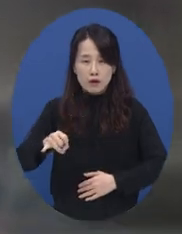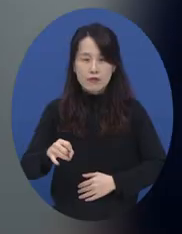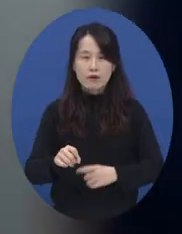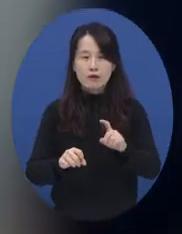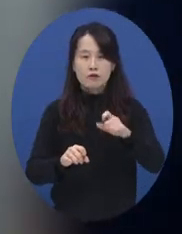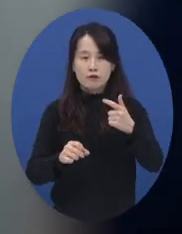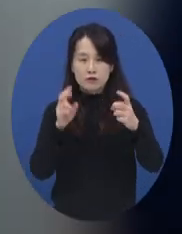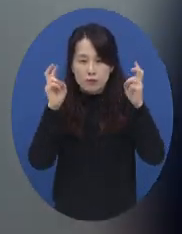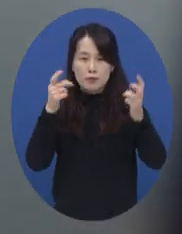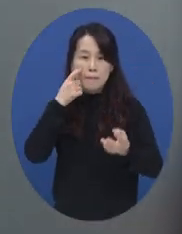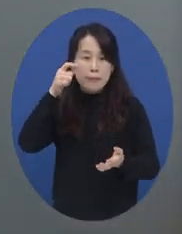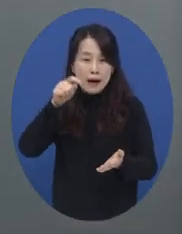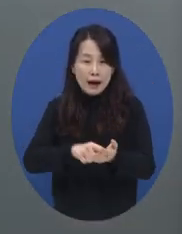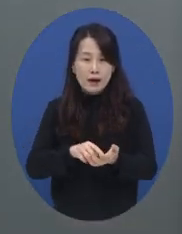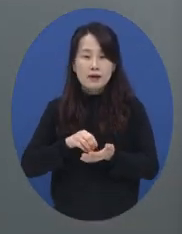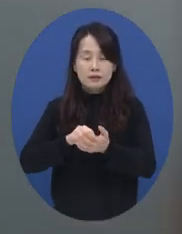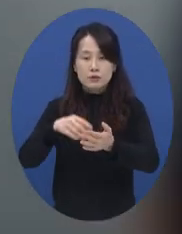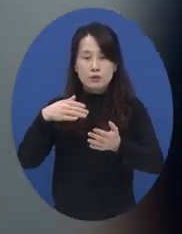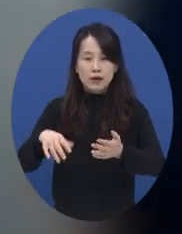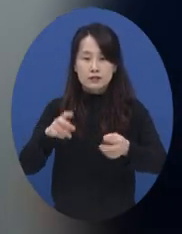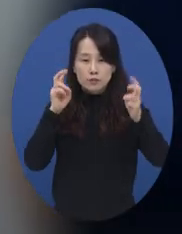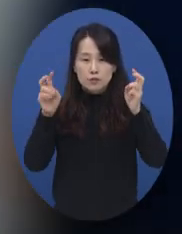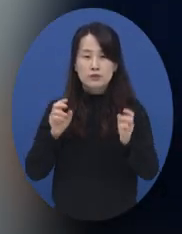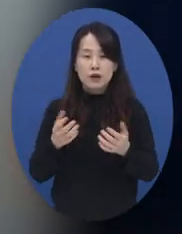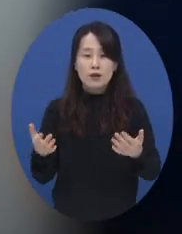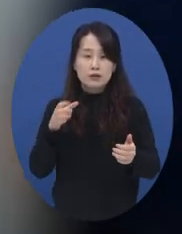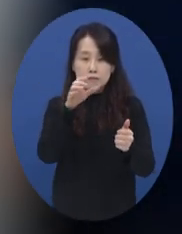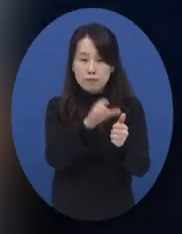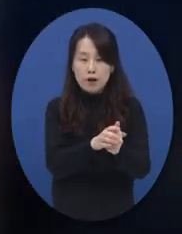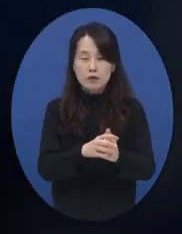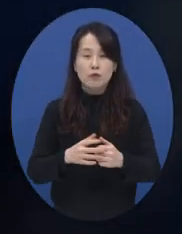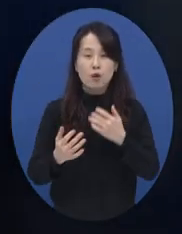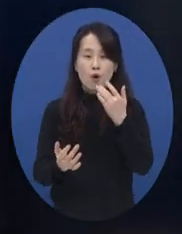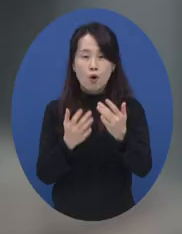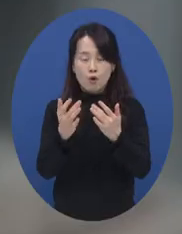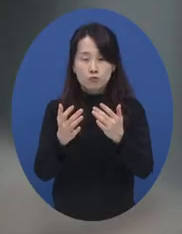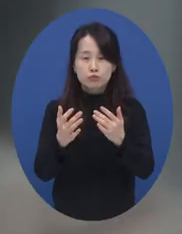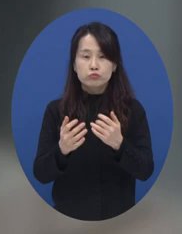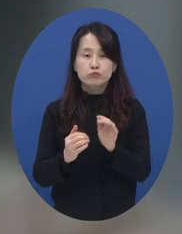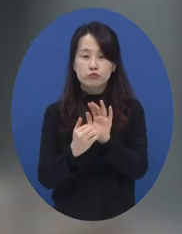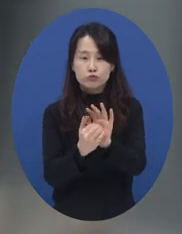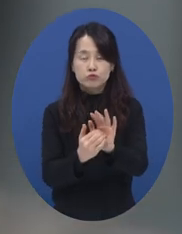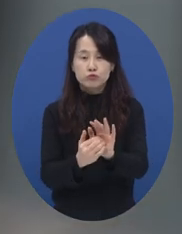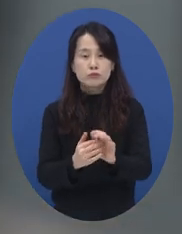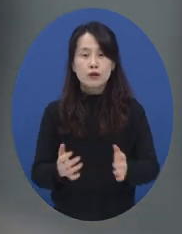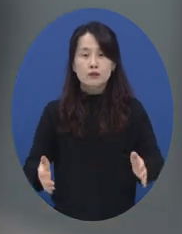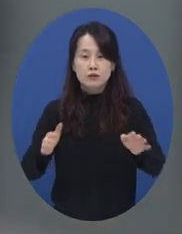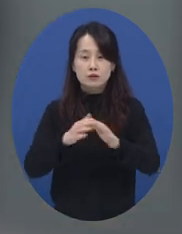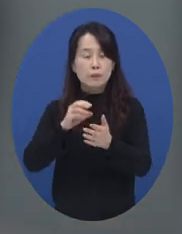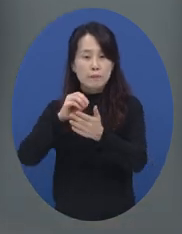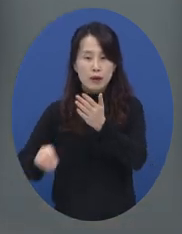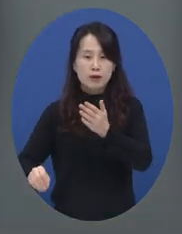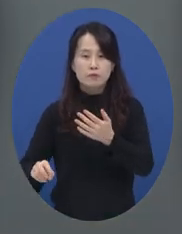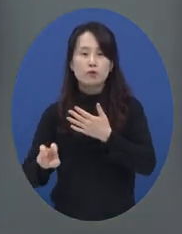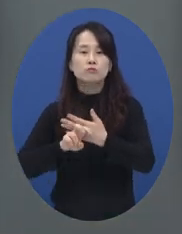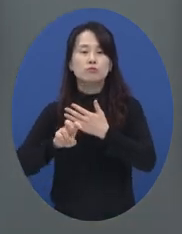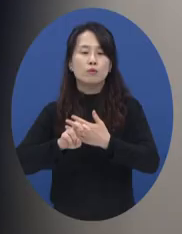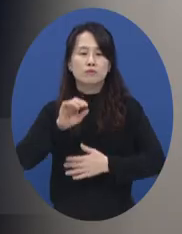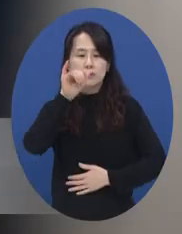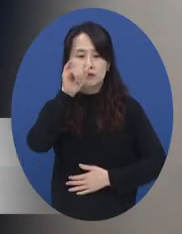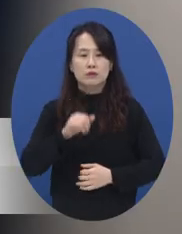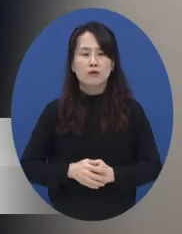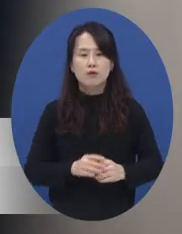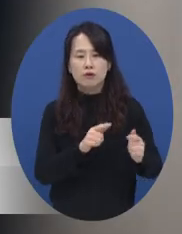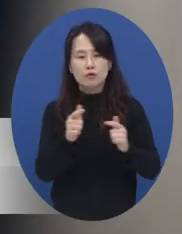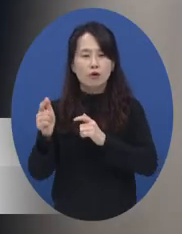16개 업체를 적발해 씁니다 등록되지 않은 업체에 이를 막히거나 소방시설을 아예 빼 먹는 등의 불법행위가 있었습니다